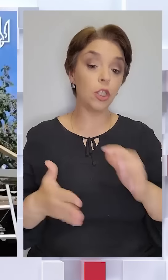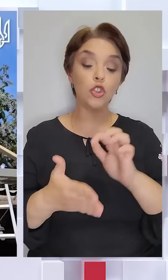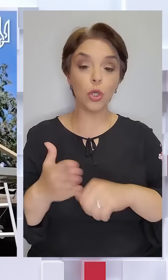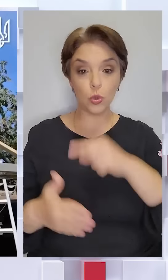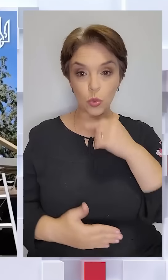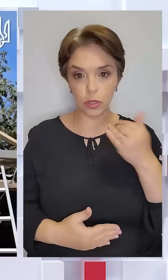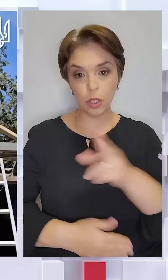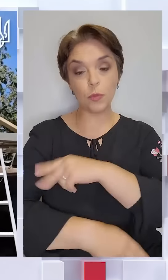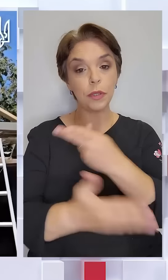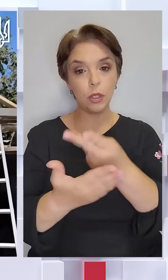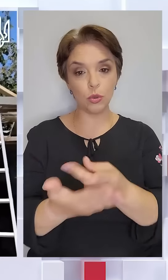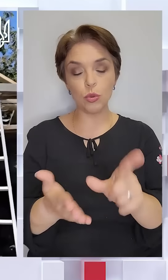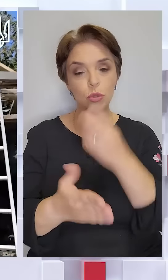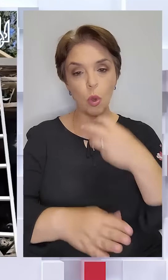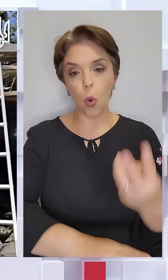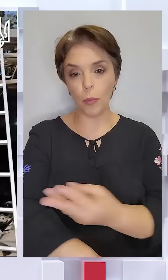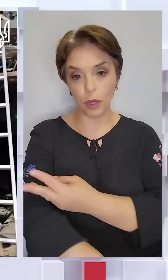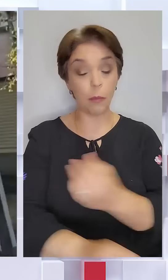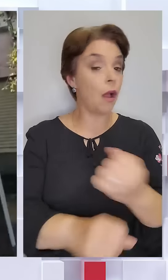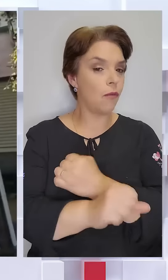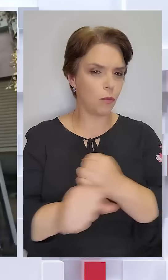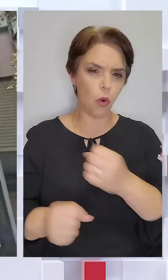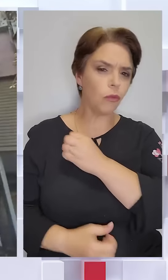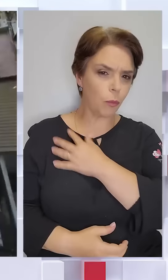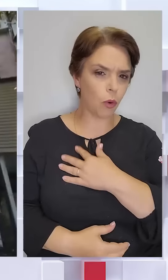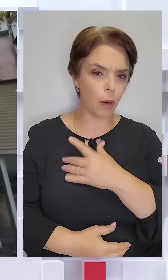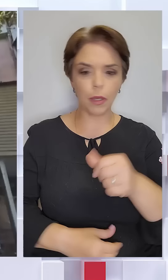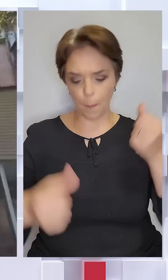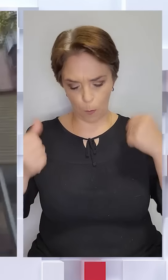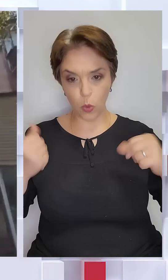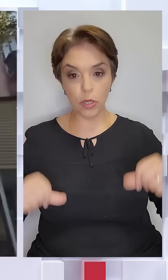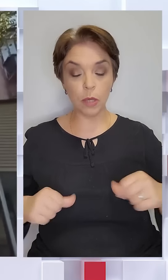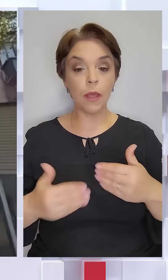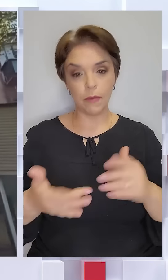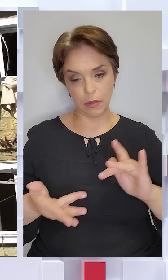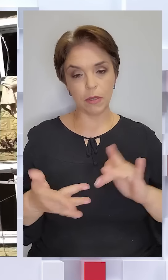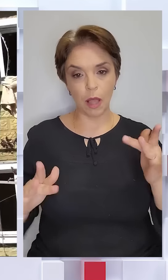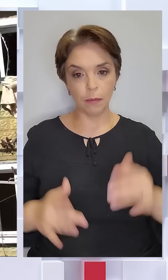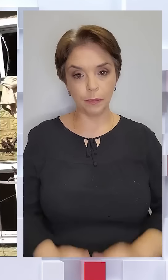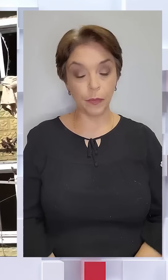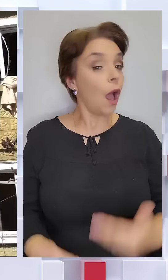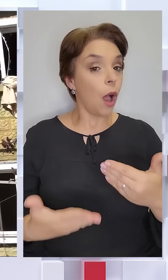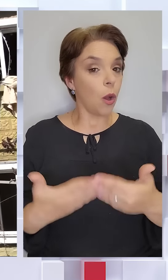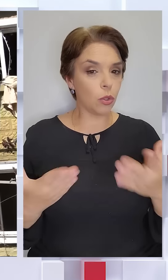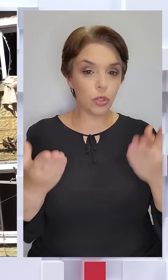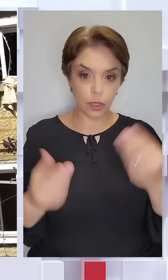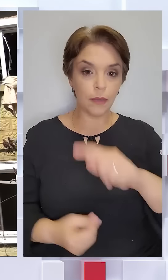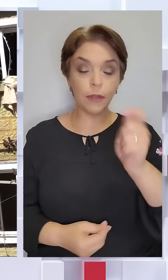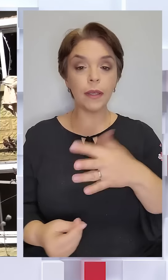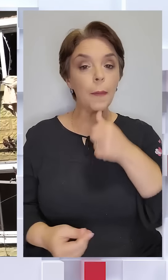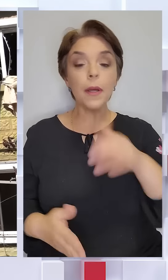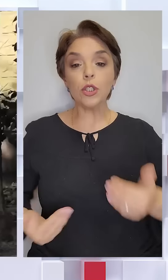через росіян шпиталізують з опіками, вибуховими пораненнями та порізами від скла. Отже, день війни,